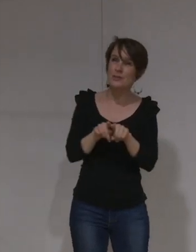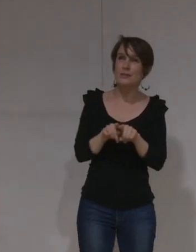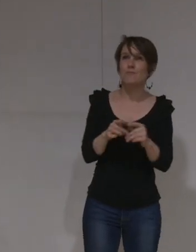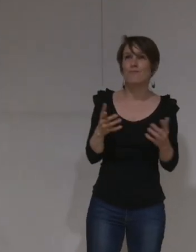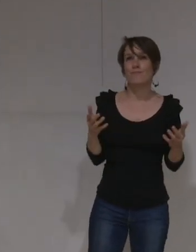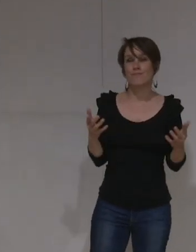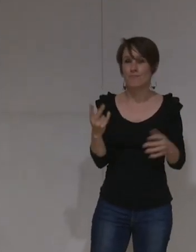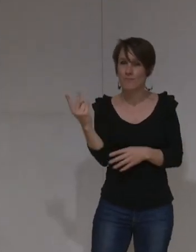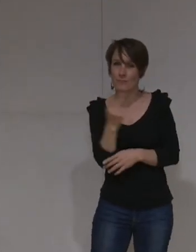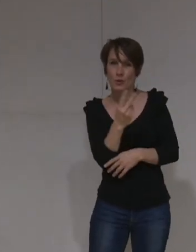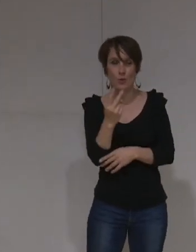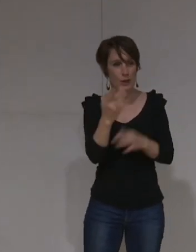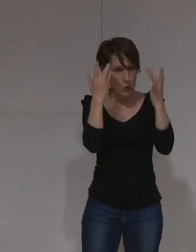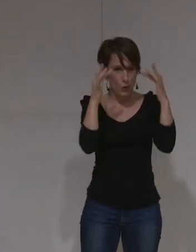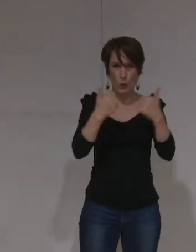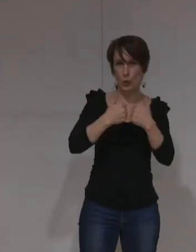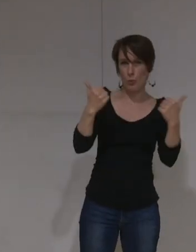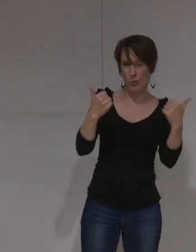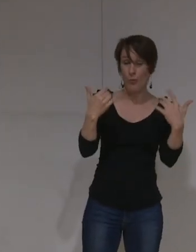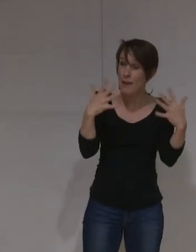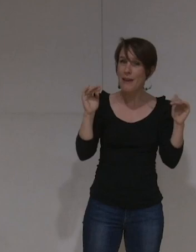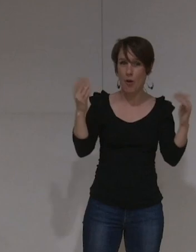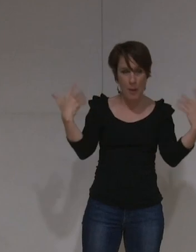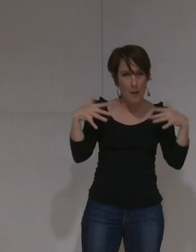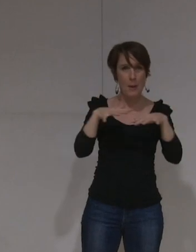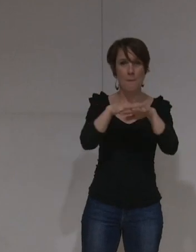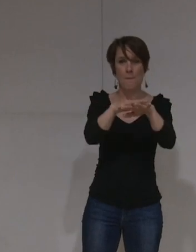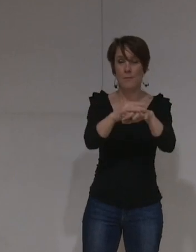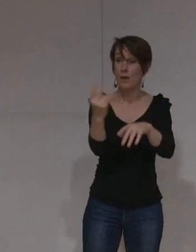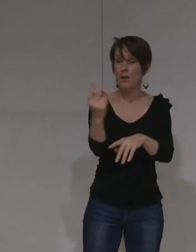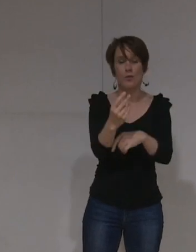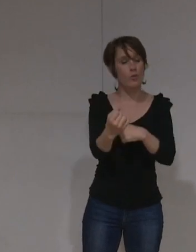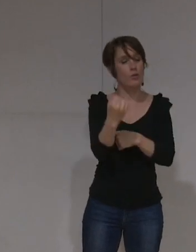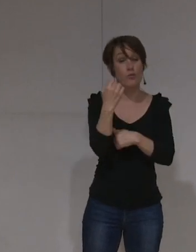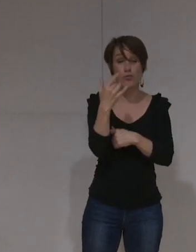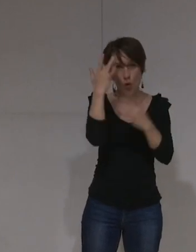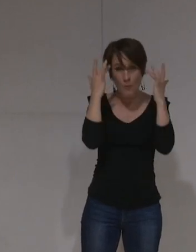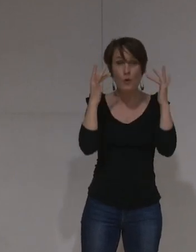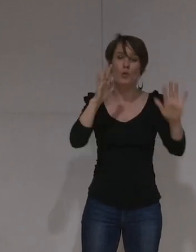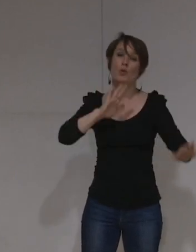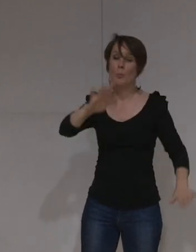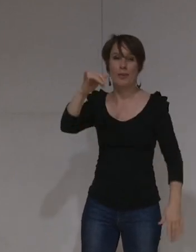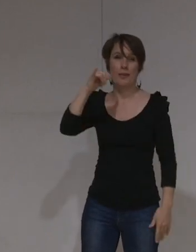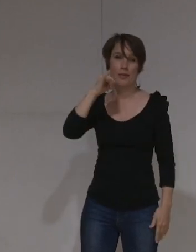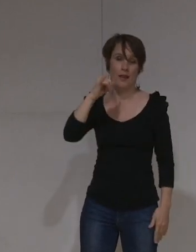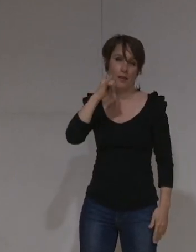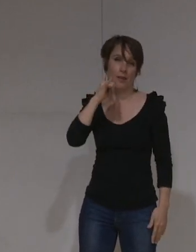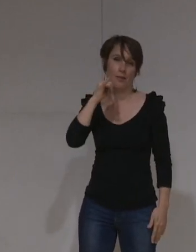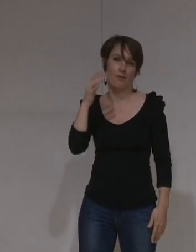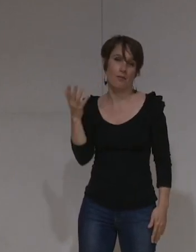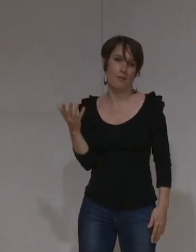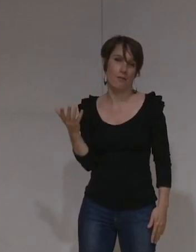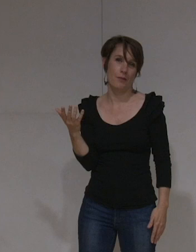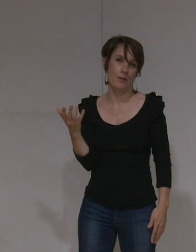qui qui les sépare et les réunit c'est cette culture de l'Italie qui effectivement pour les artistes italiens est profondément